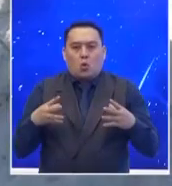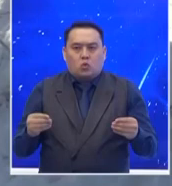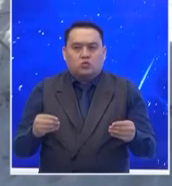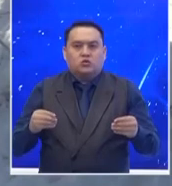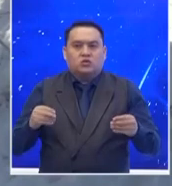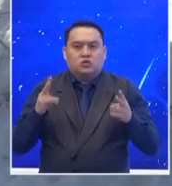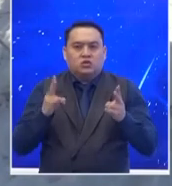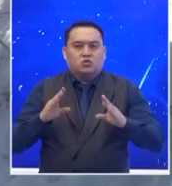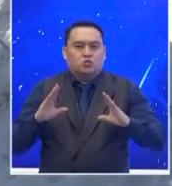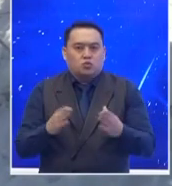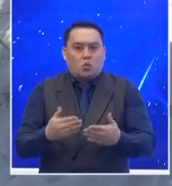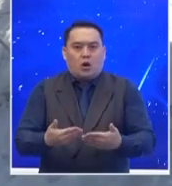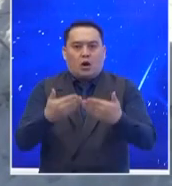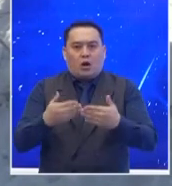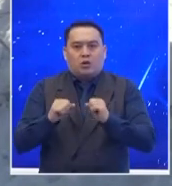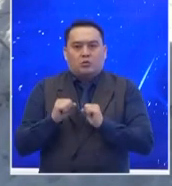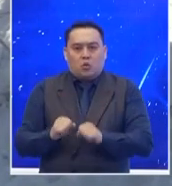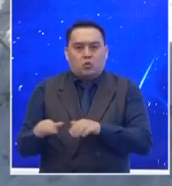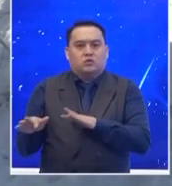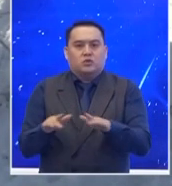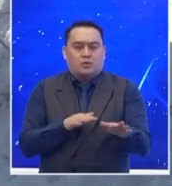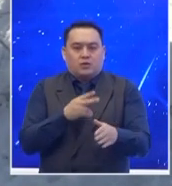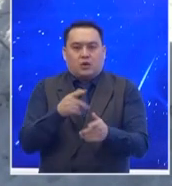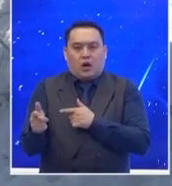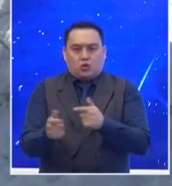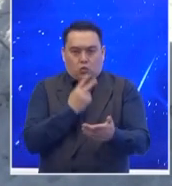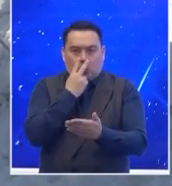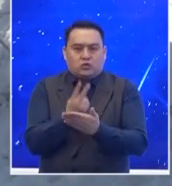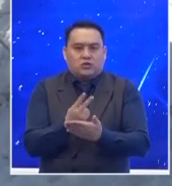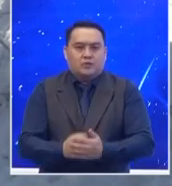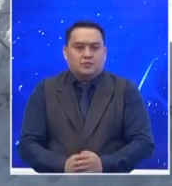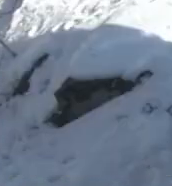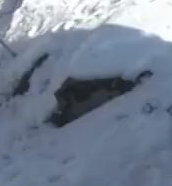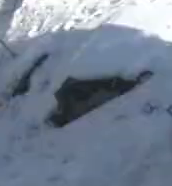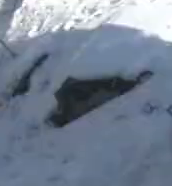төтенше жағдайларды жою алдын алу бойынша іс-қимылдарға дайындығын көрсетті.